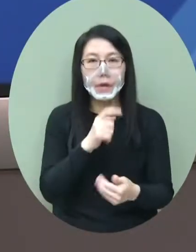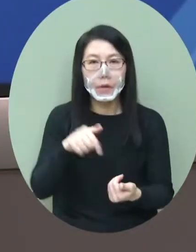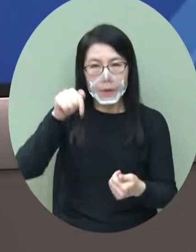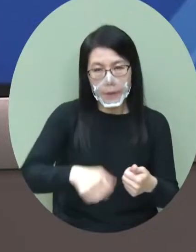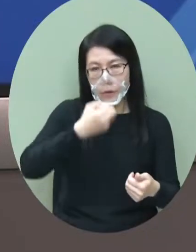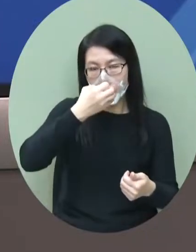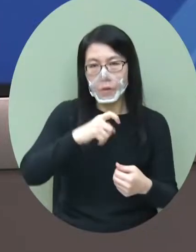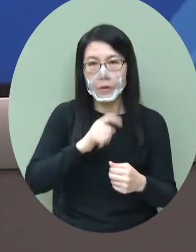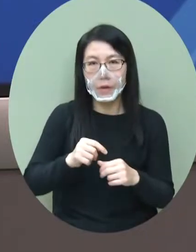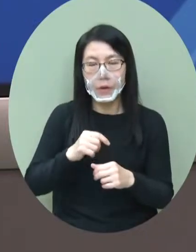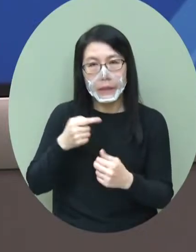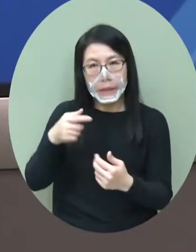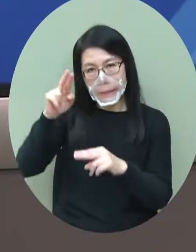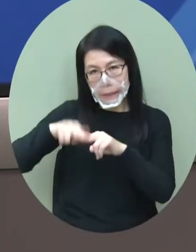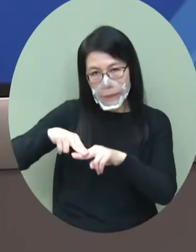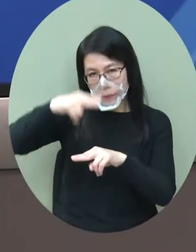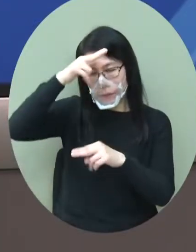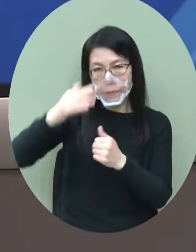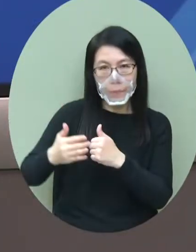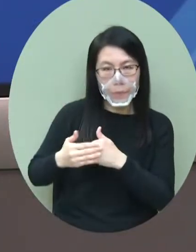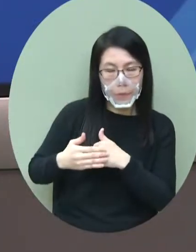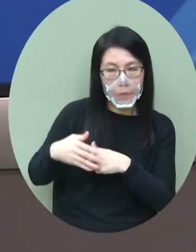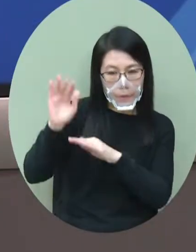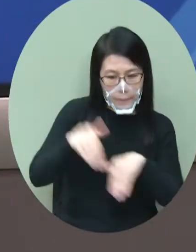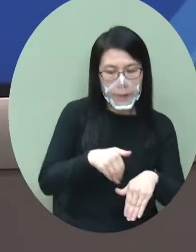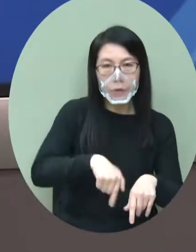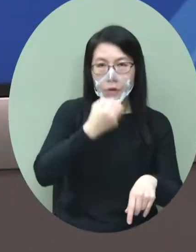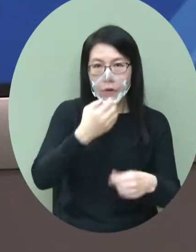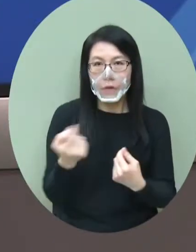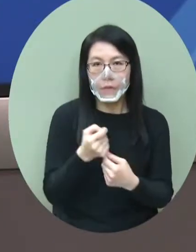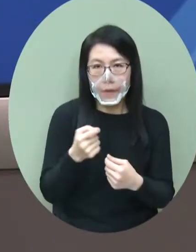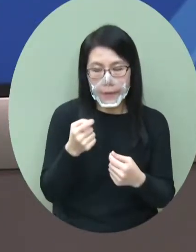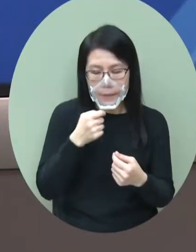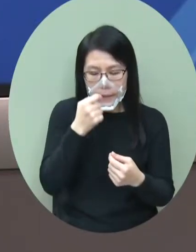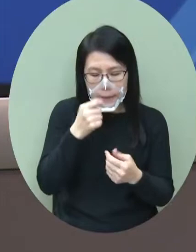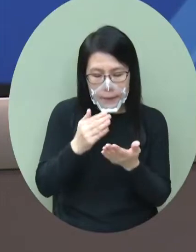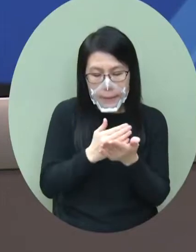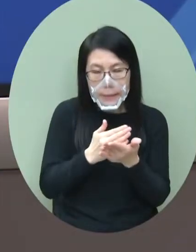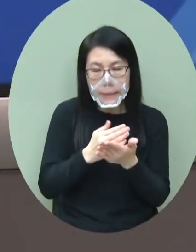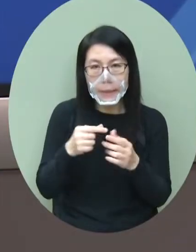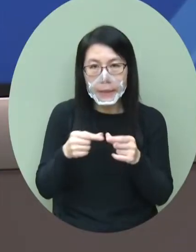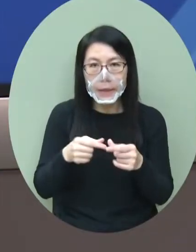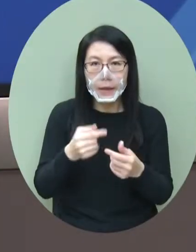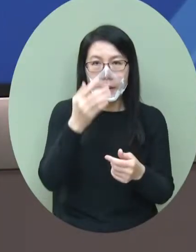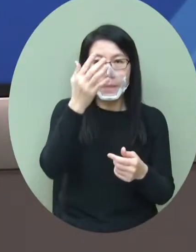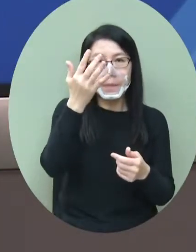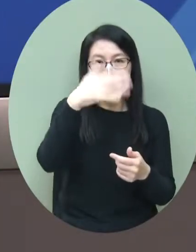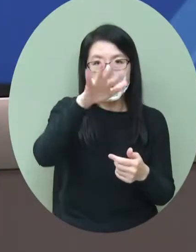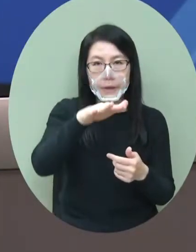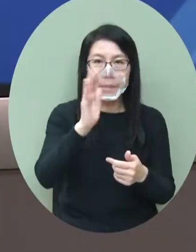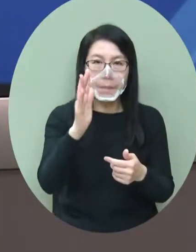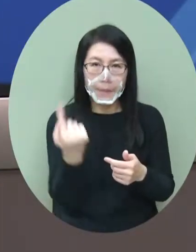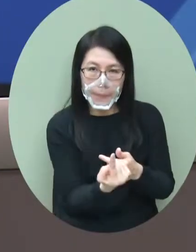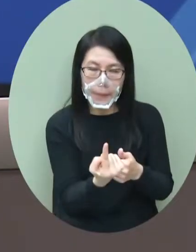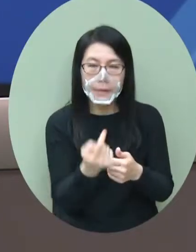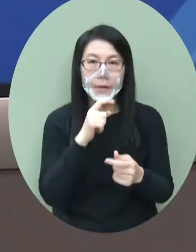购，通过中央帮助到了香港的快速测试包已经超过